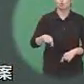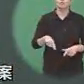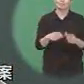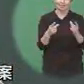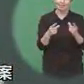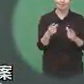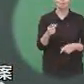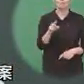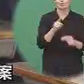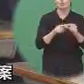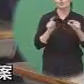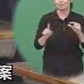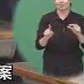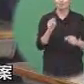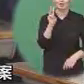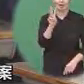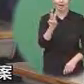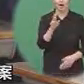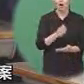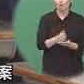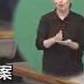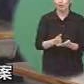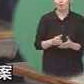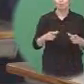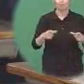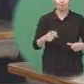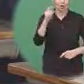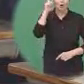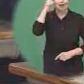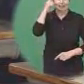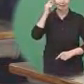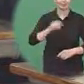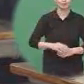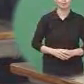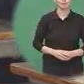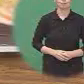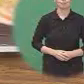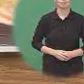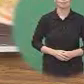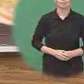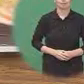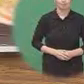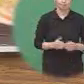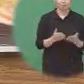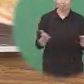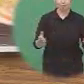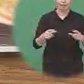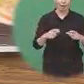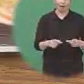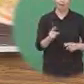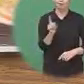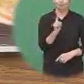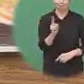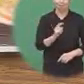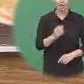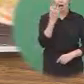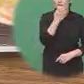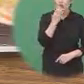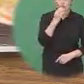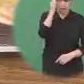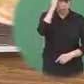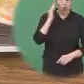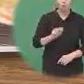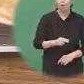て3種類のメニューを案しましたスパイスだ14種類この日登場したのはスパイシー